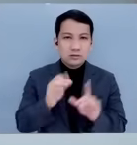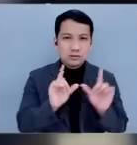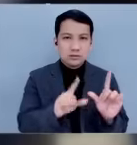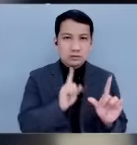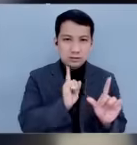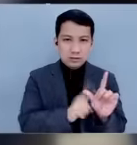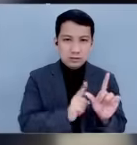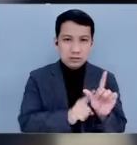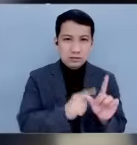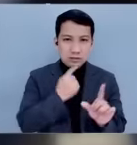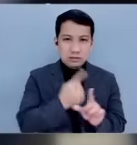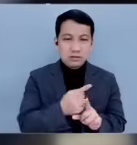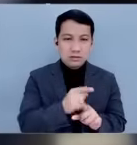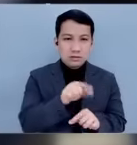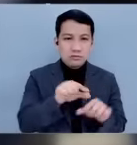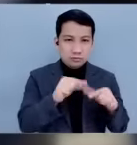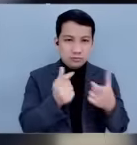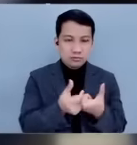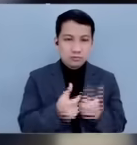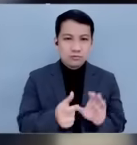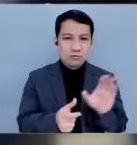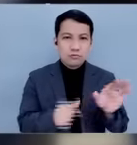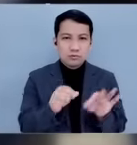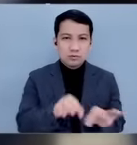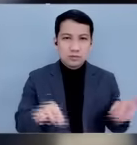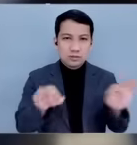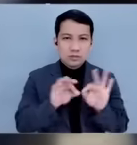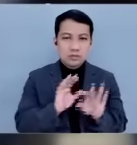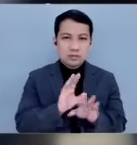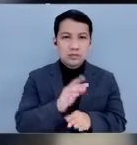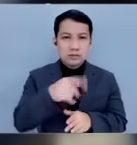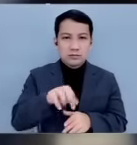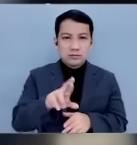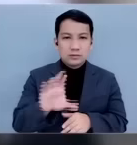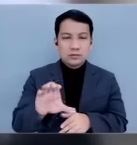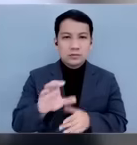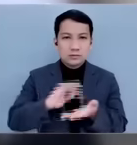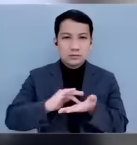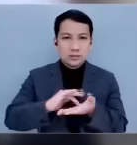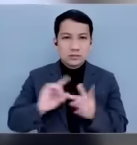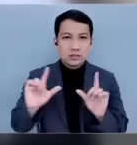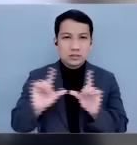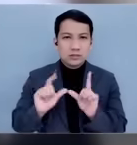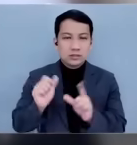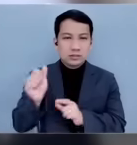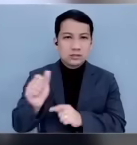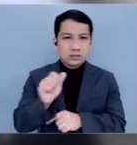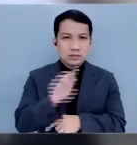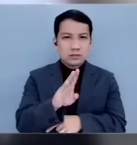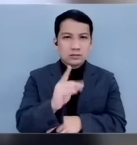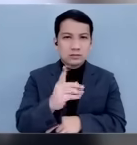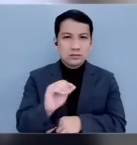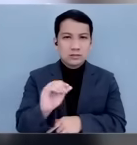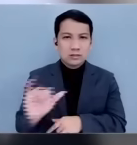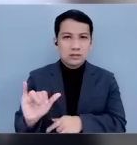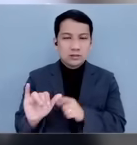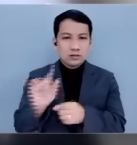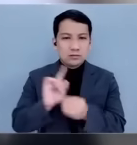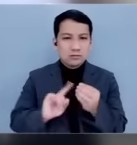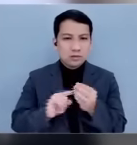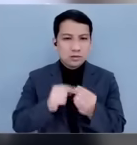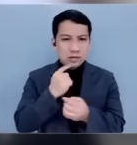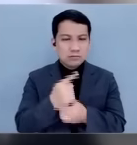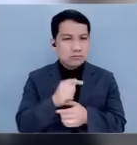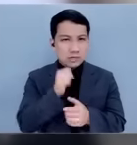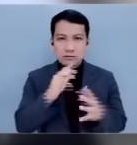Badoy laban sa grupo. Dapat na bawiin na ng PRC ang medical license ni Badoy. Hindi umano katanggap-tanggap ang kanyang mga ginawa